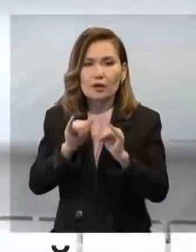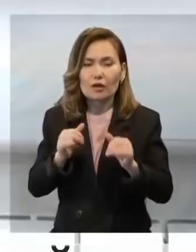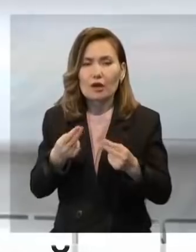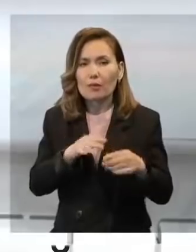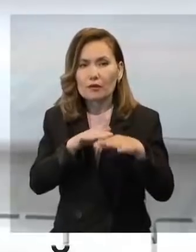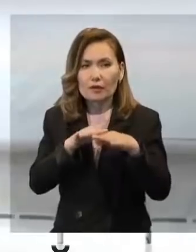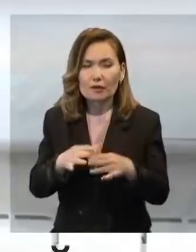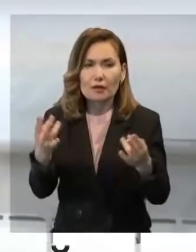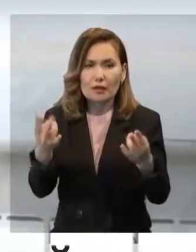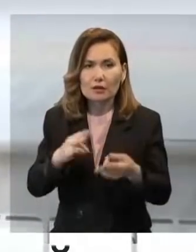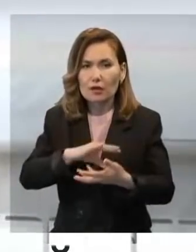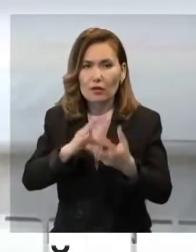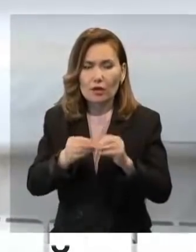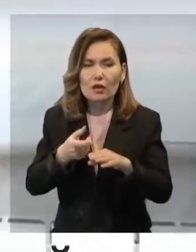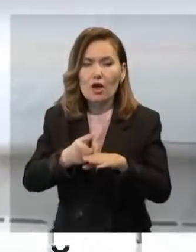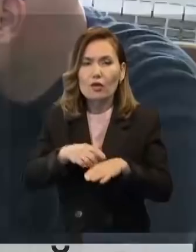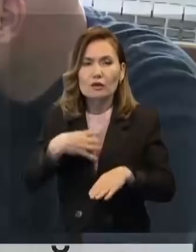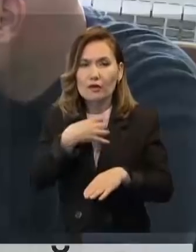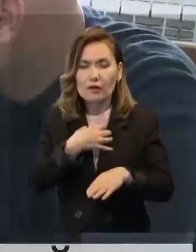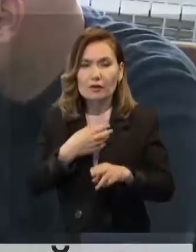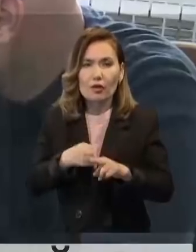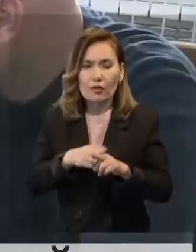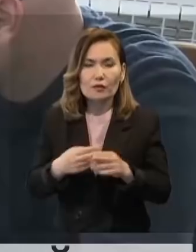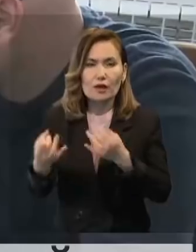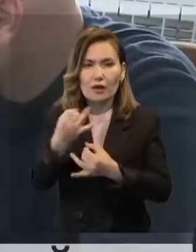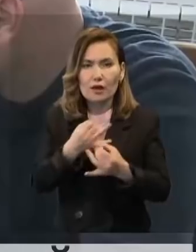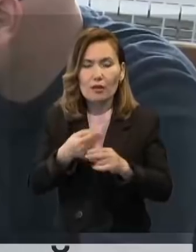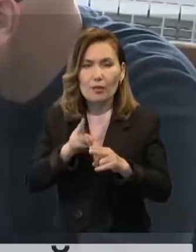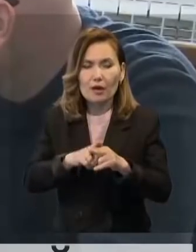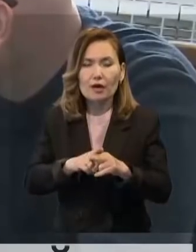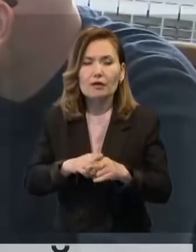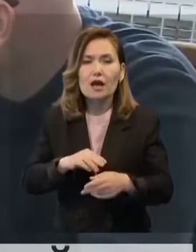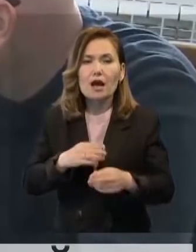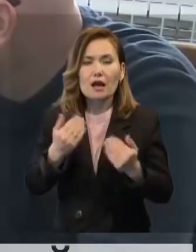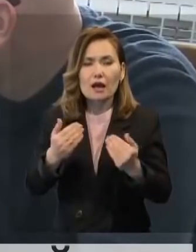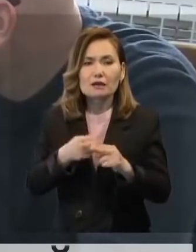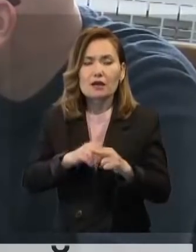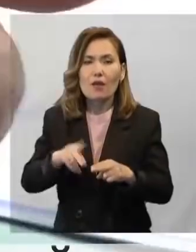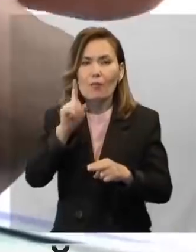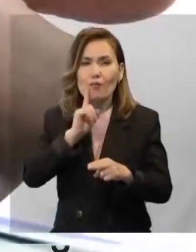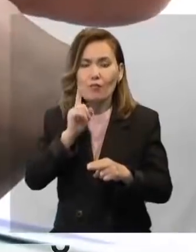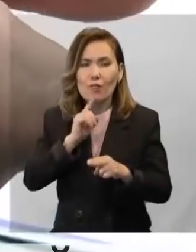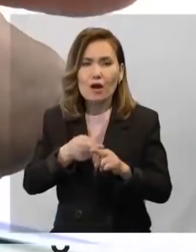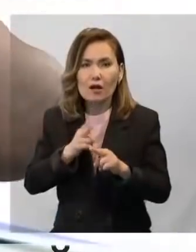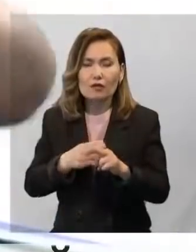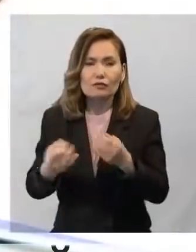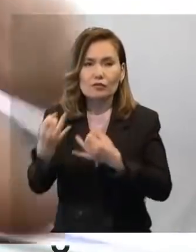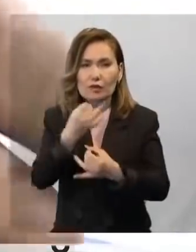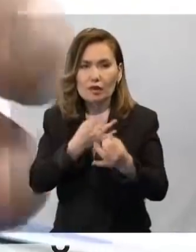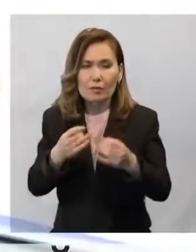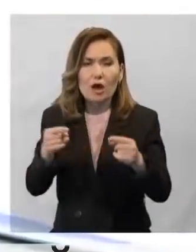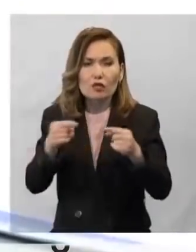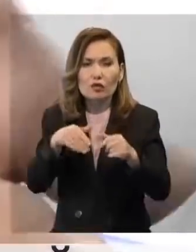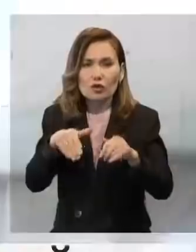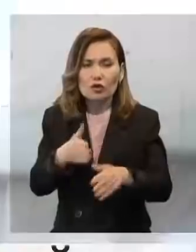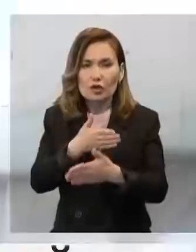Риддер мәслихаты депутаттары келісімін берген соң бөлінеді. Ал бұл екі топ арасында әзірге ауызбіршілік болмай отыр.